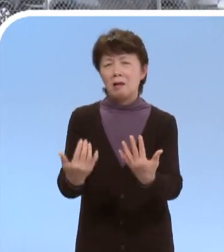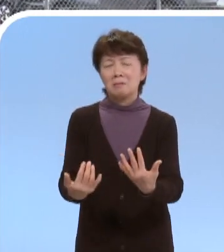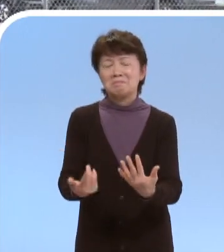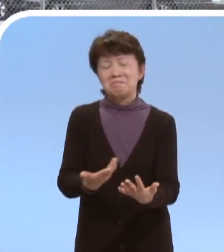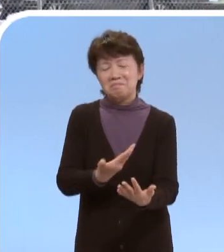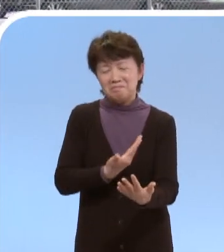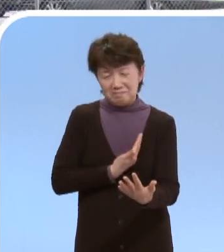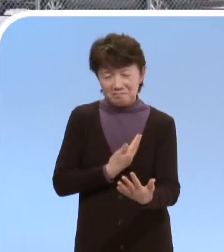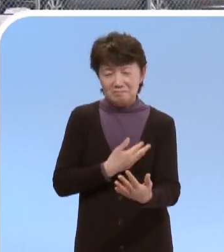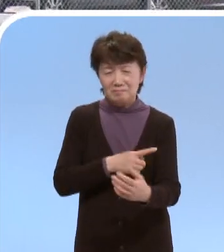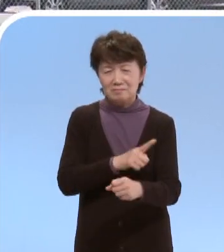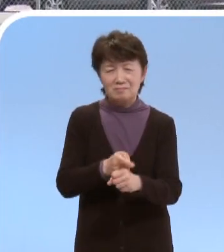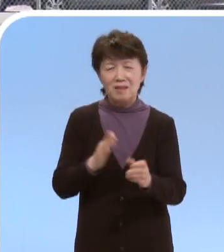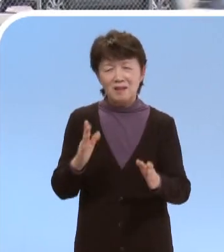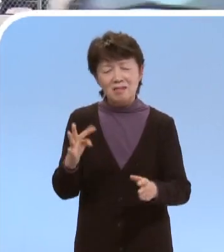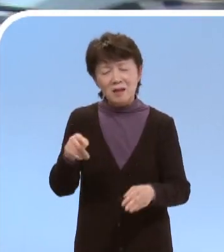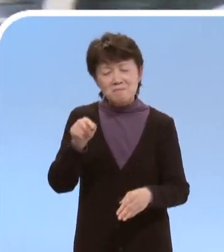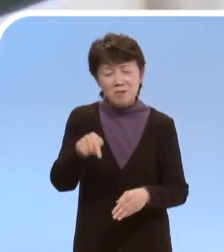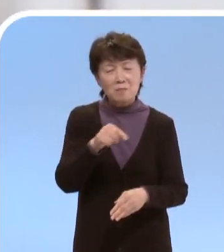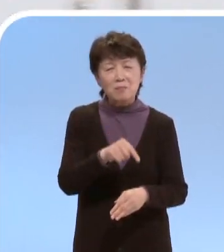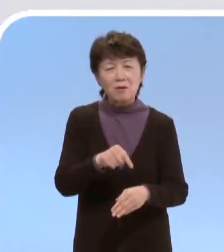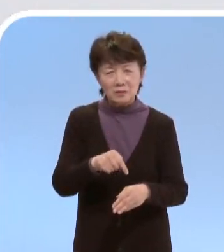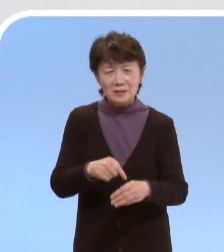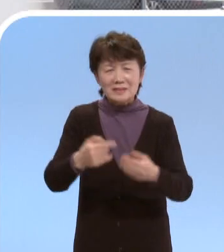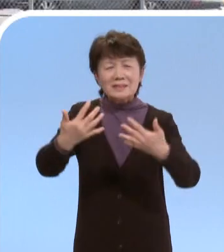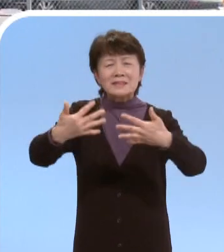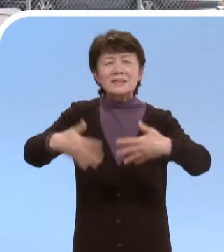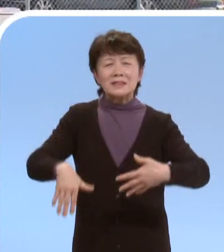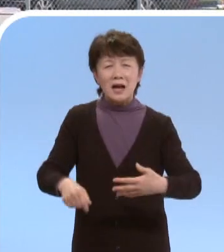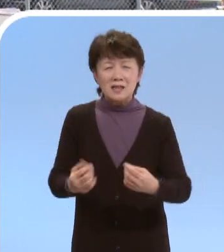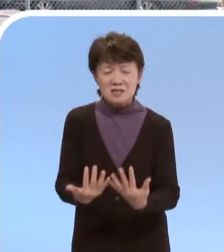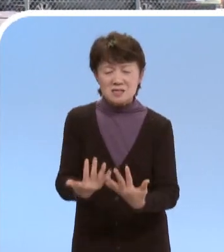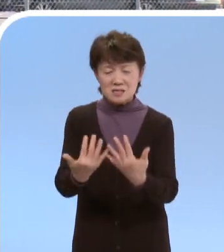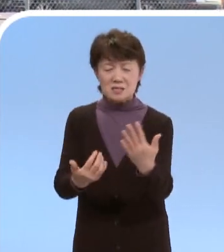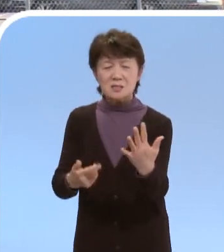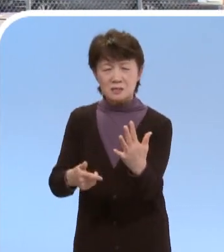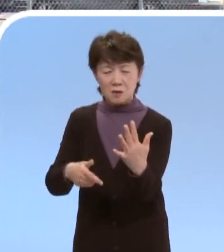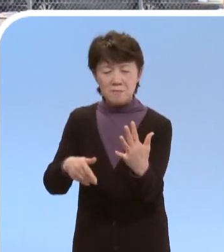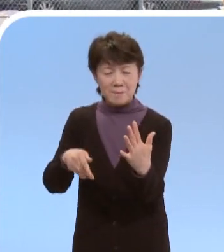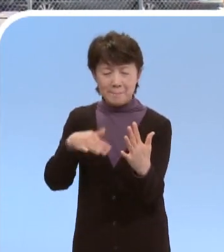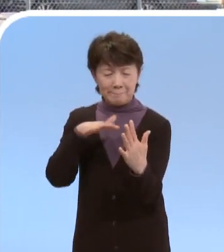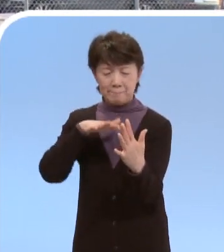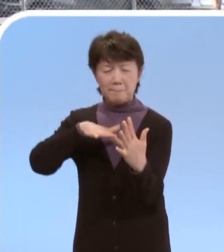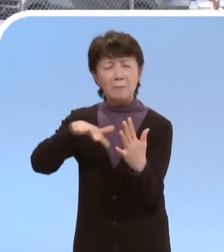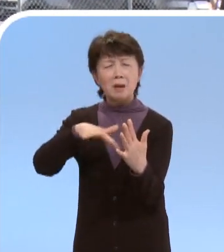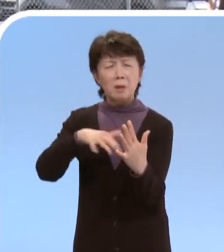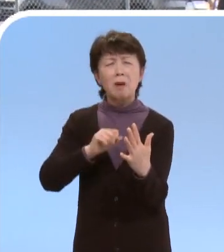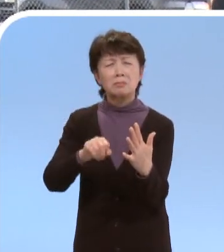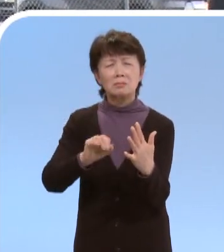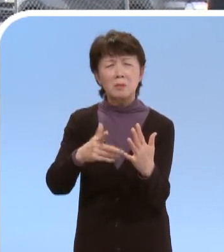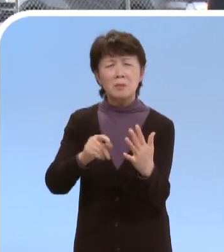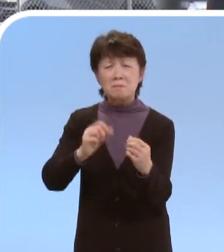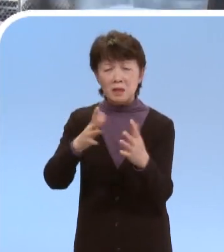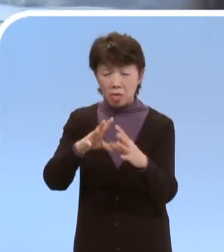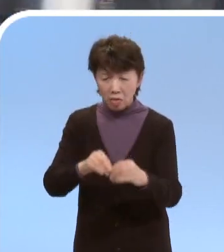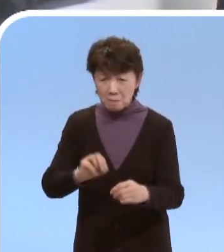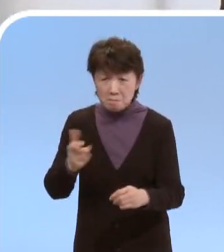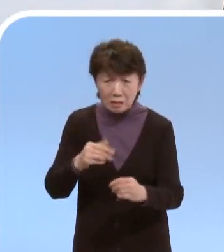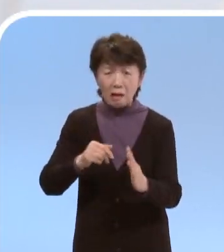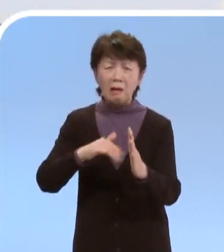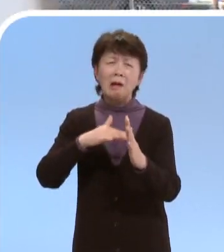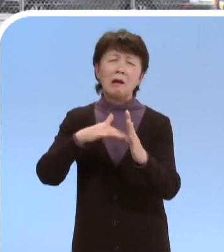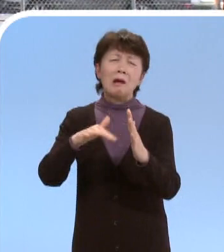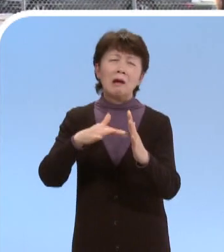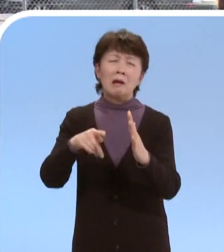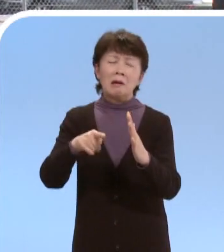年に何回かこう機械でですね、 はい、 こう刈るんですけれども、どうしても根が残ってしまって毎年生えてきてっていうのも